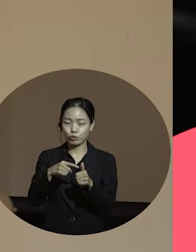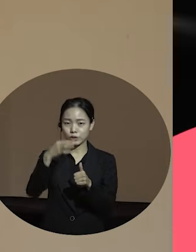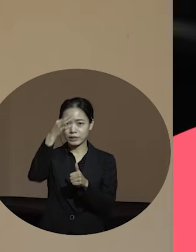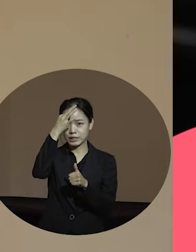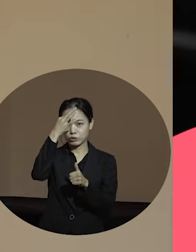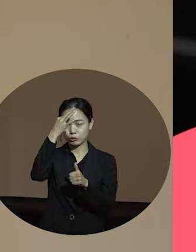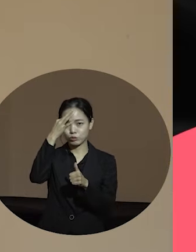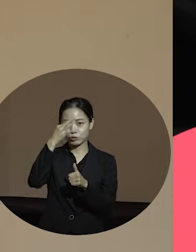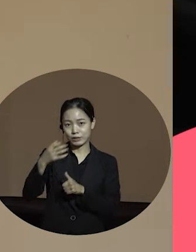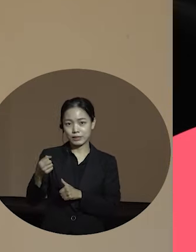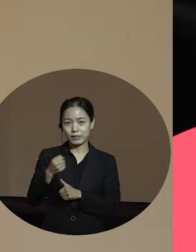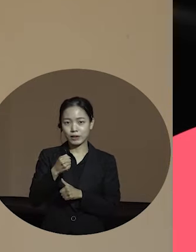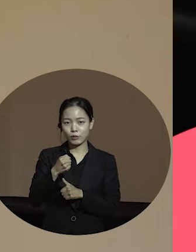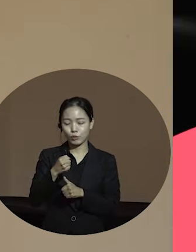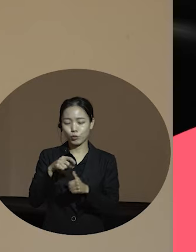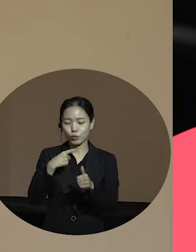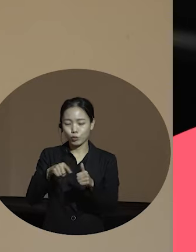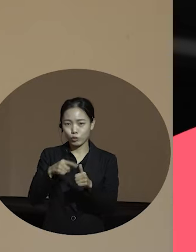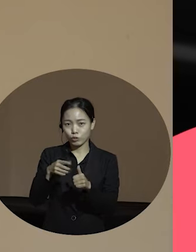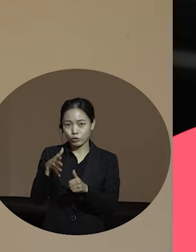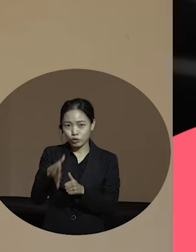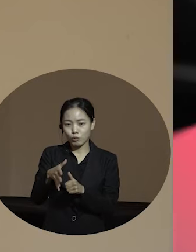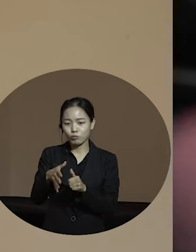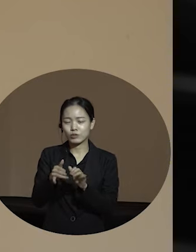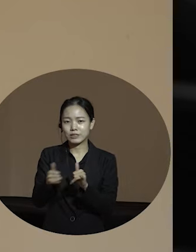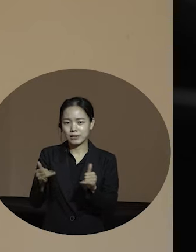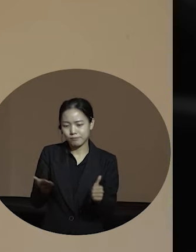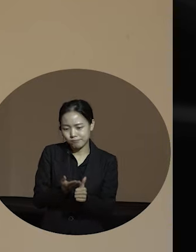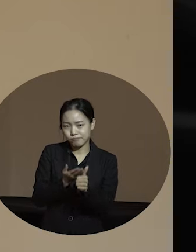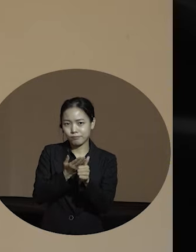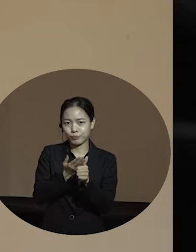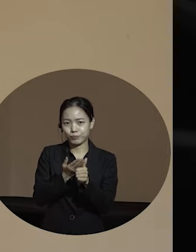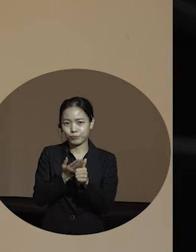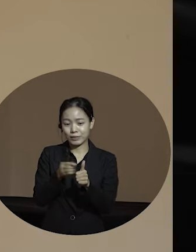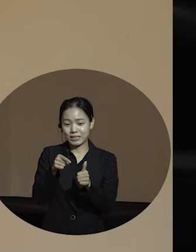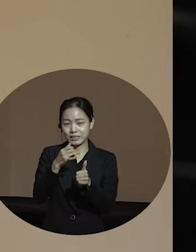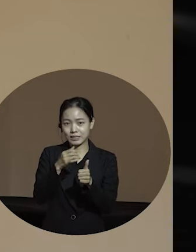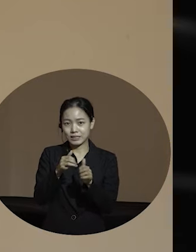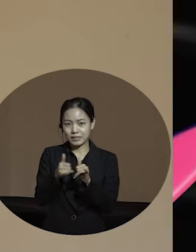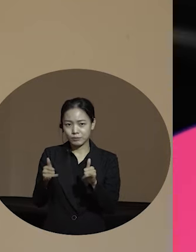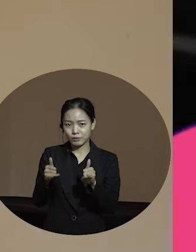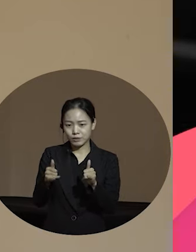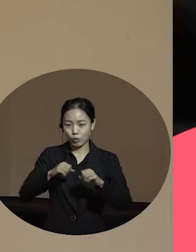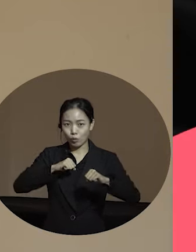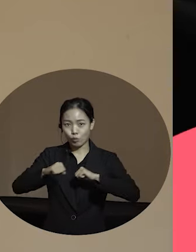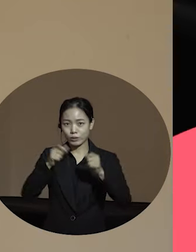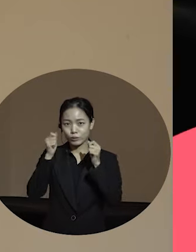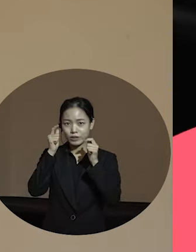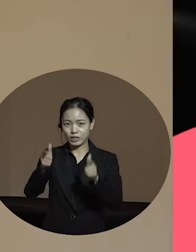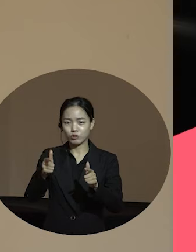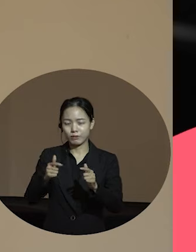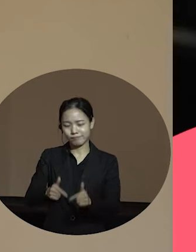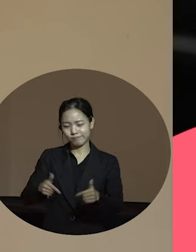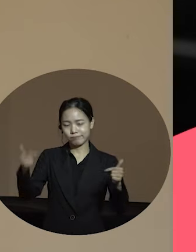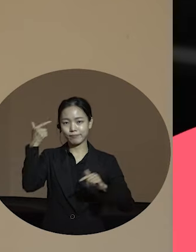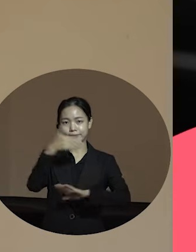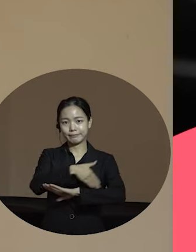고루 갖춘 예술 교육가를 양성하고 이들이 활동할 기회를 더욱 많이 제공할